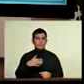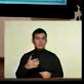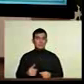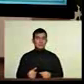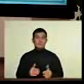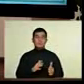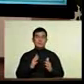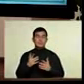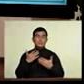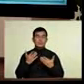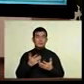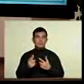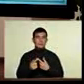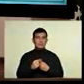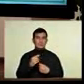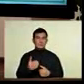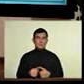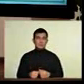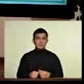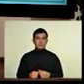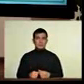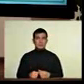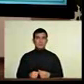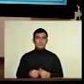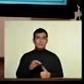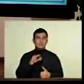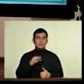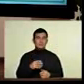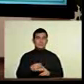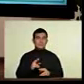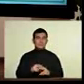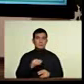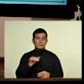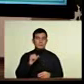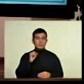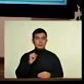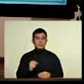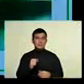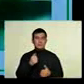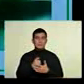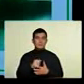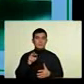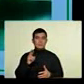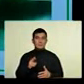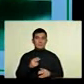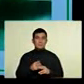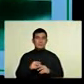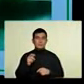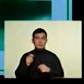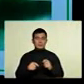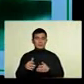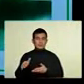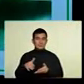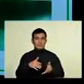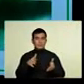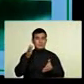А теперь читаем вместе. От буквы А до буквы Я течет река